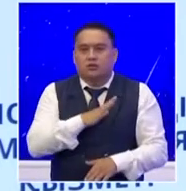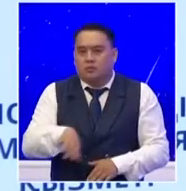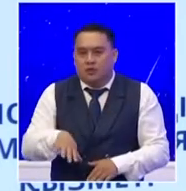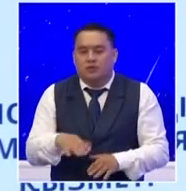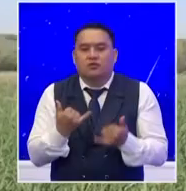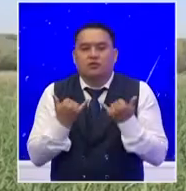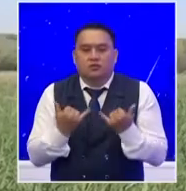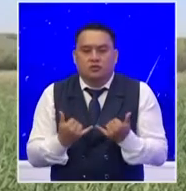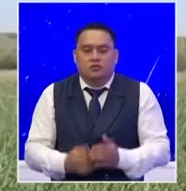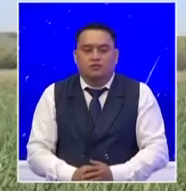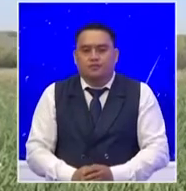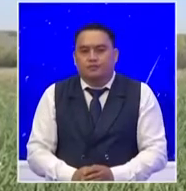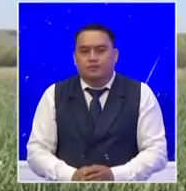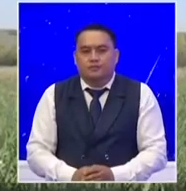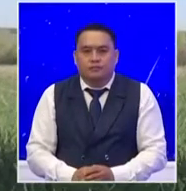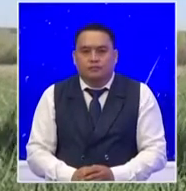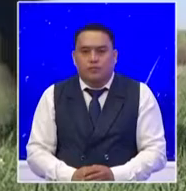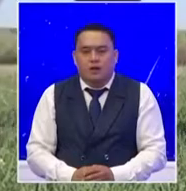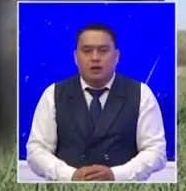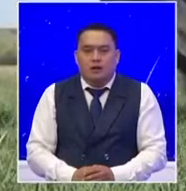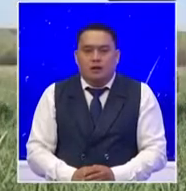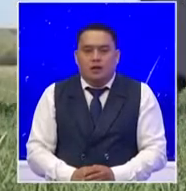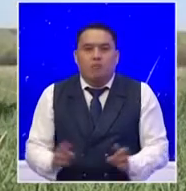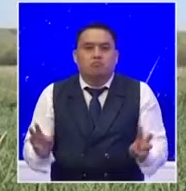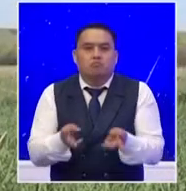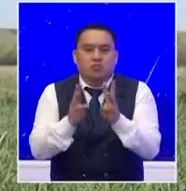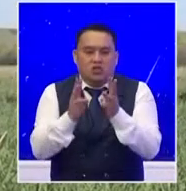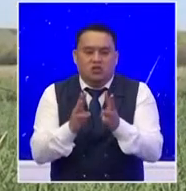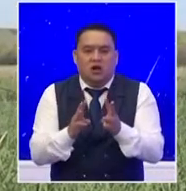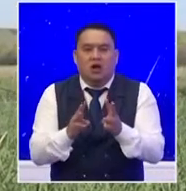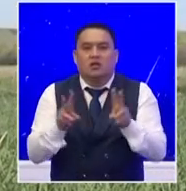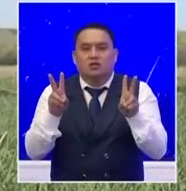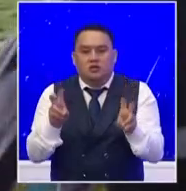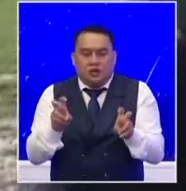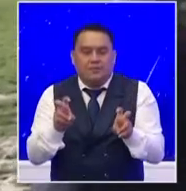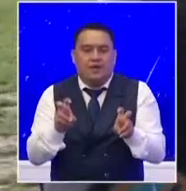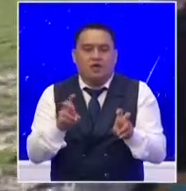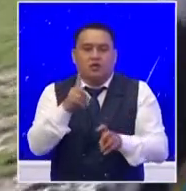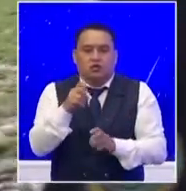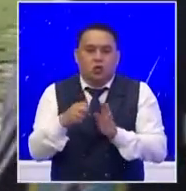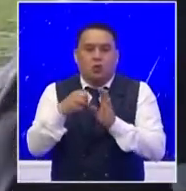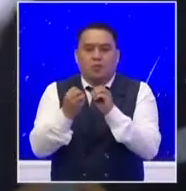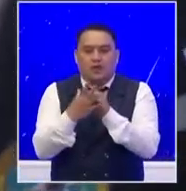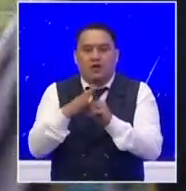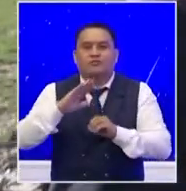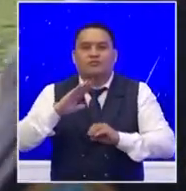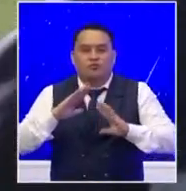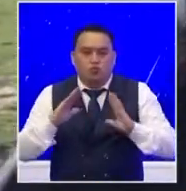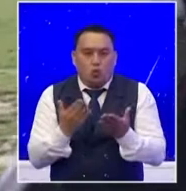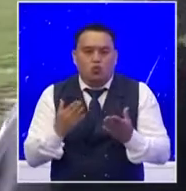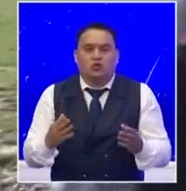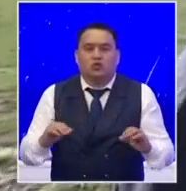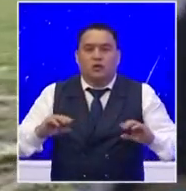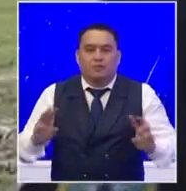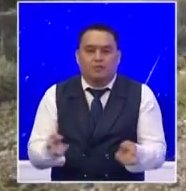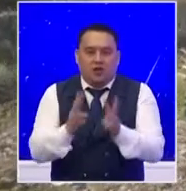таких ситуаций. Немного иначе обстоят дела с пожарами. С начала года зарегистрировано свыше 115 случаев возгорания сухостоя.